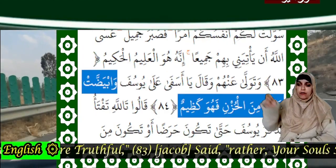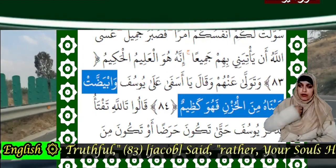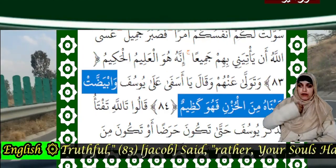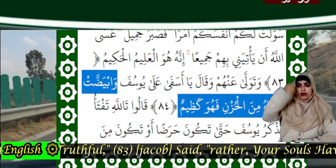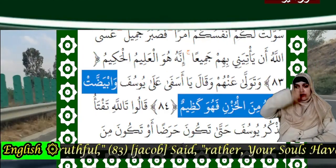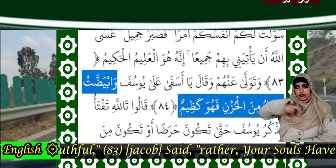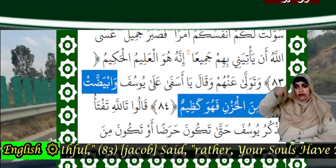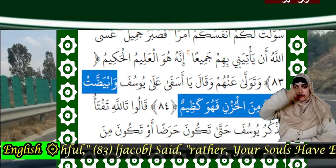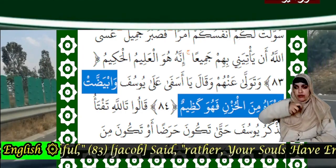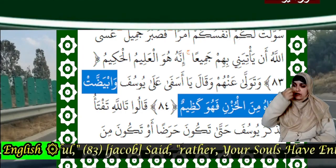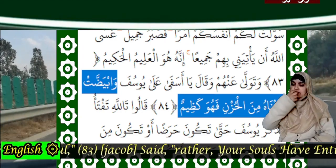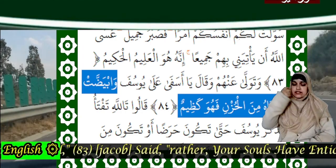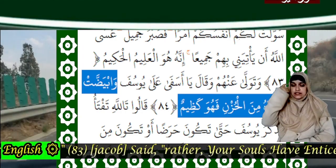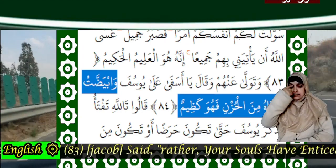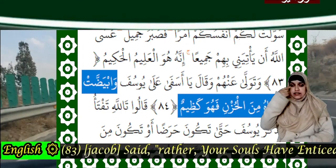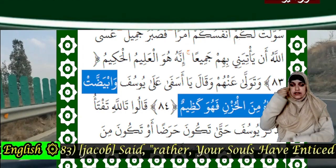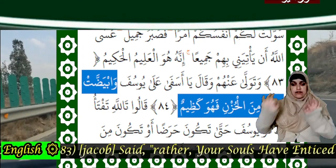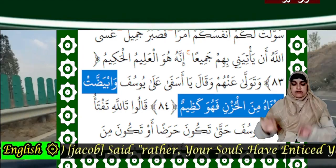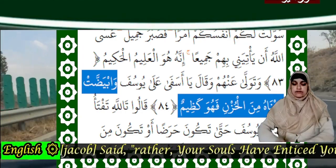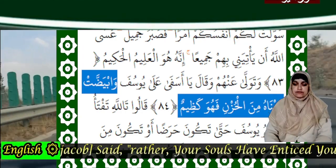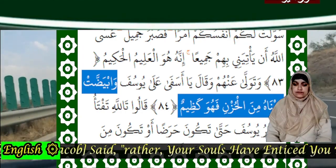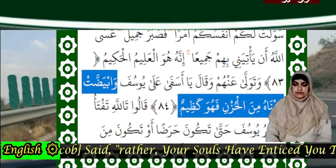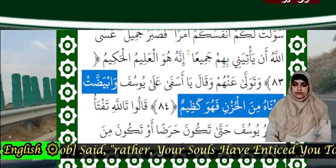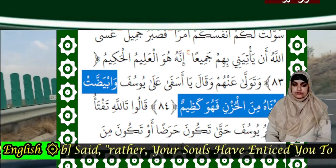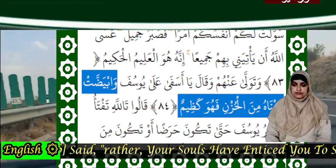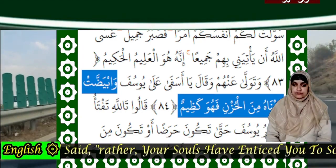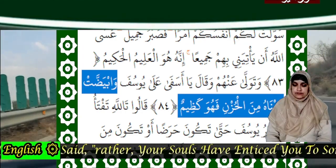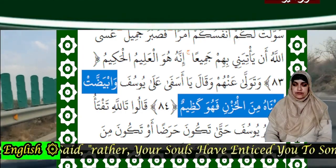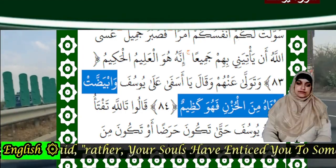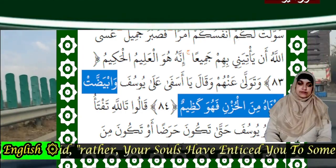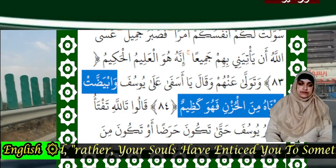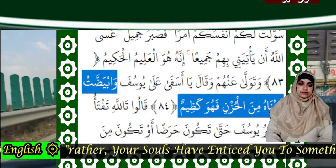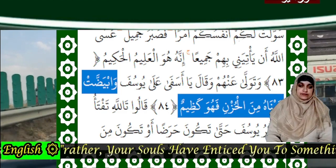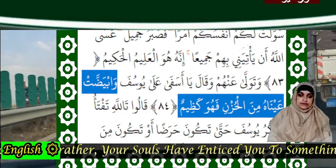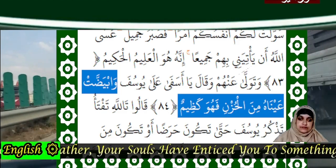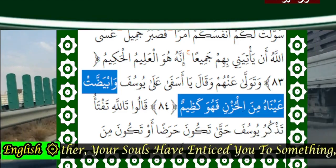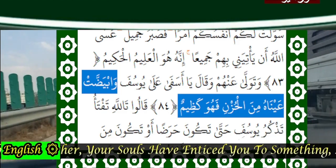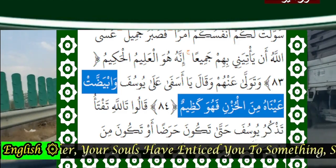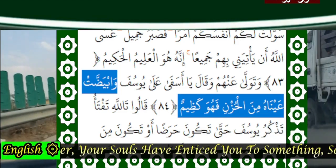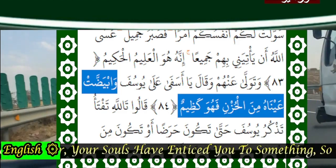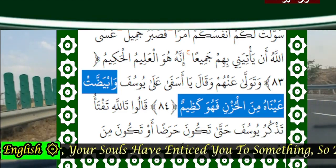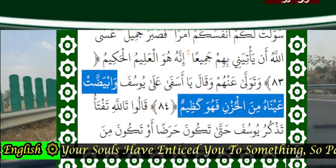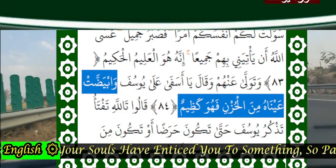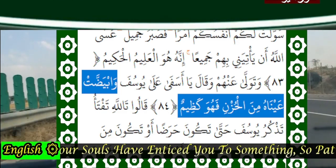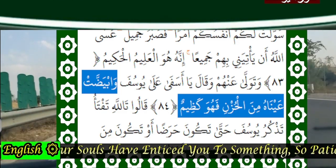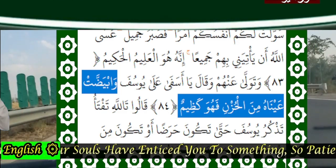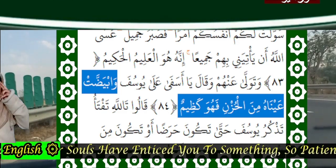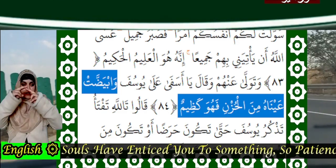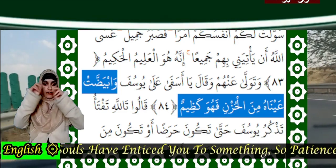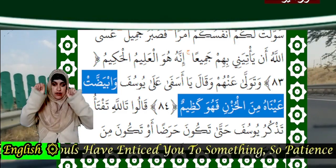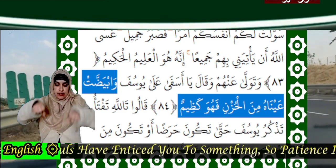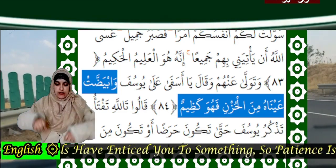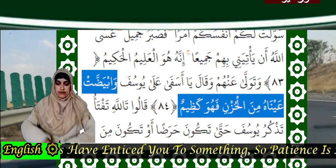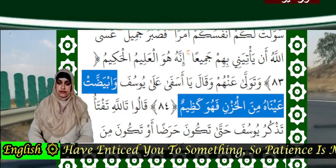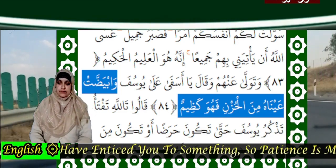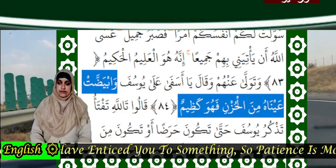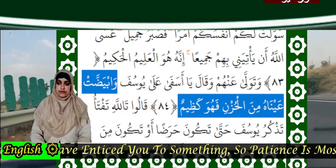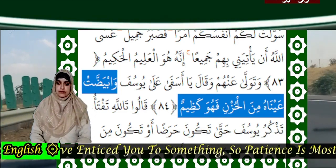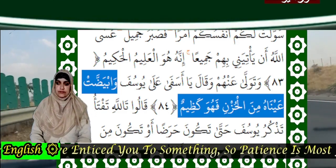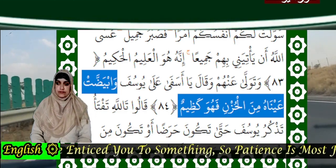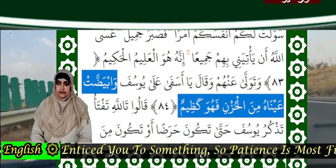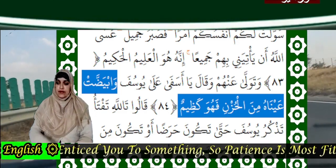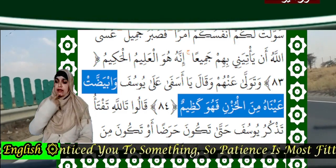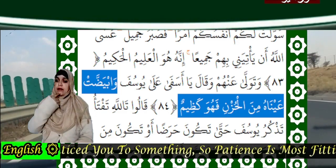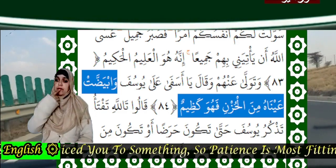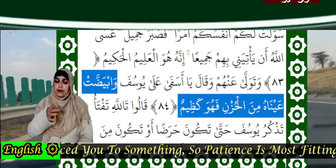فهو كذيم خاكسي وجي آرو في يادلك امسو يجو خنددتها يا أسفا